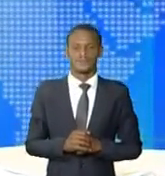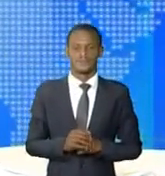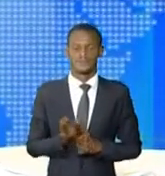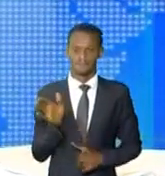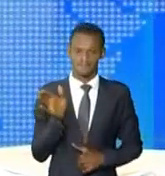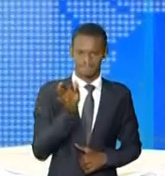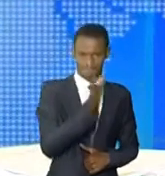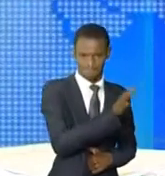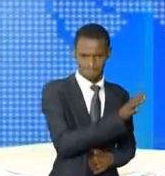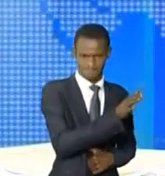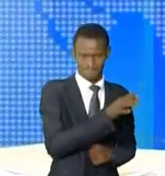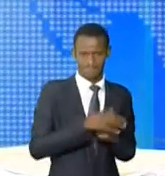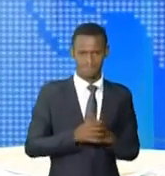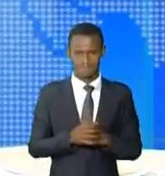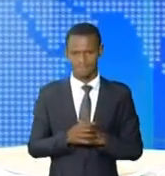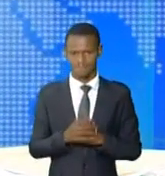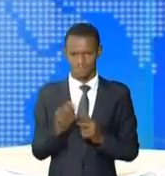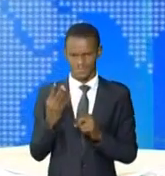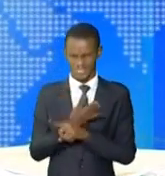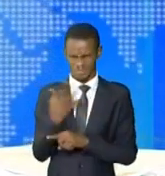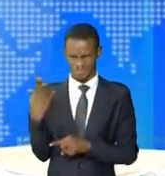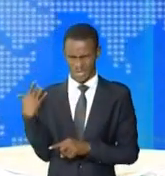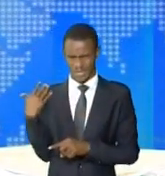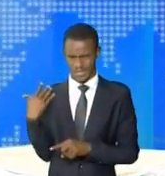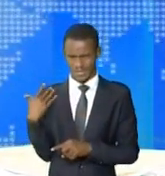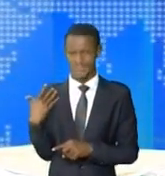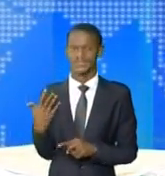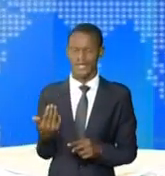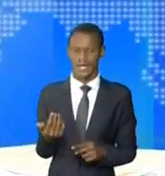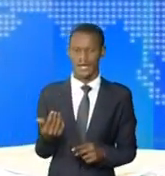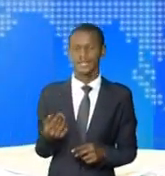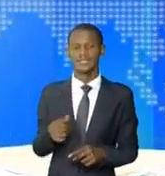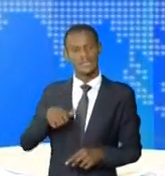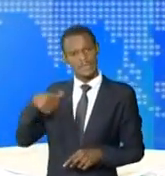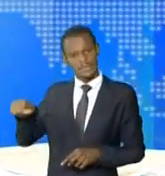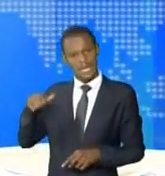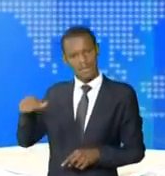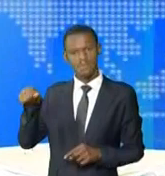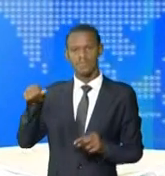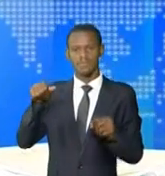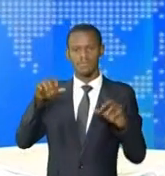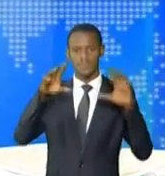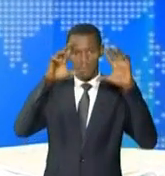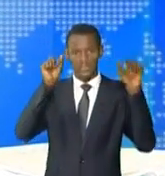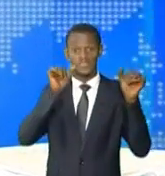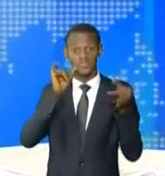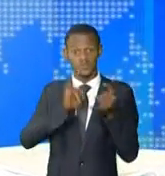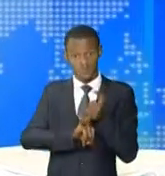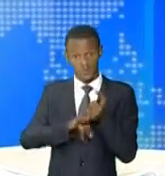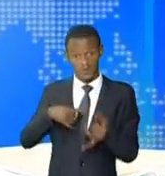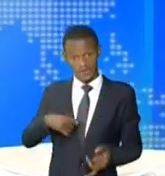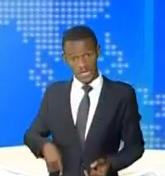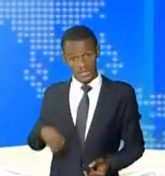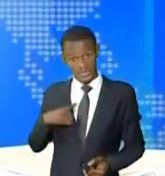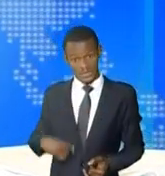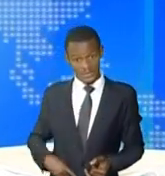Elle a lancé elle-même il y a 4 mois le travaux de réhabilitation au centre féminin Marie-Antoinette Mobutu. 4 mois après,